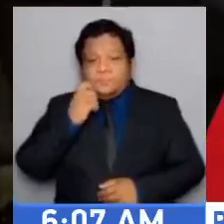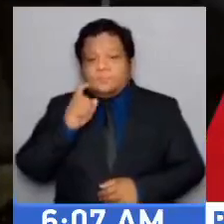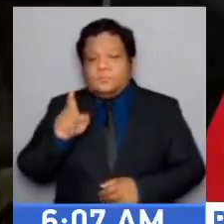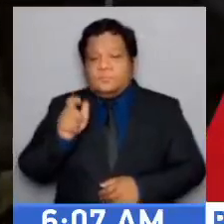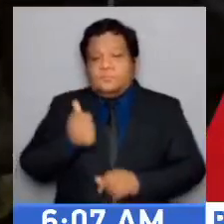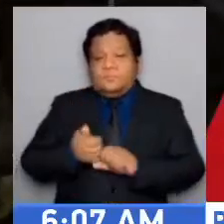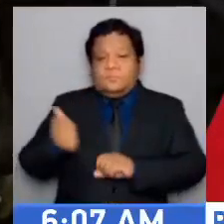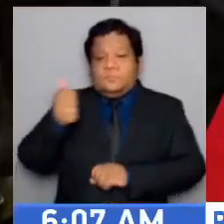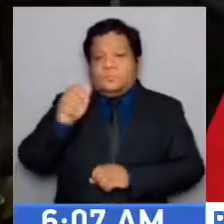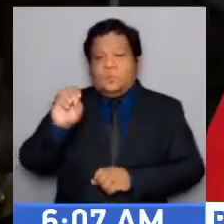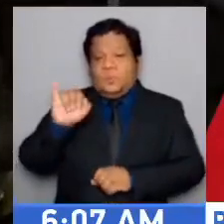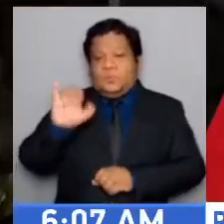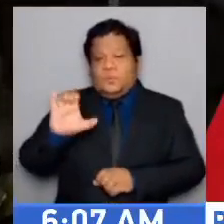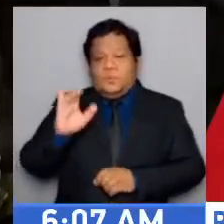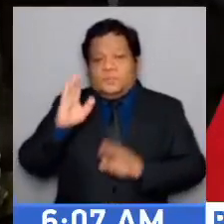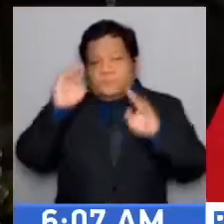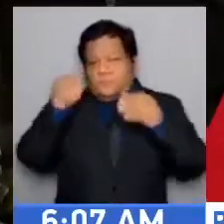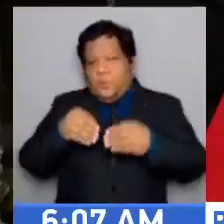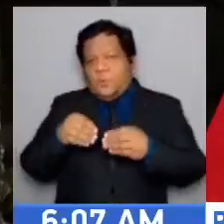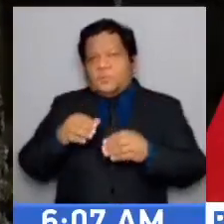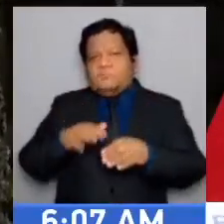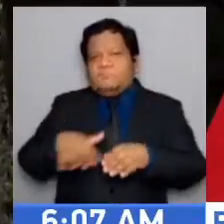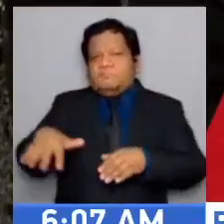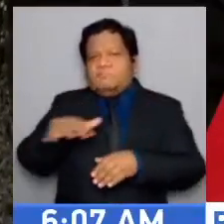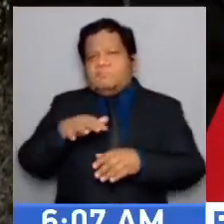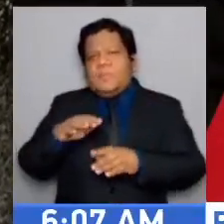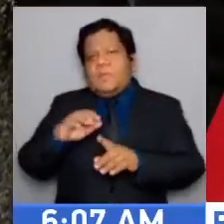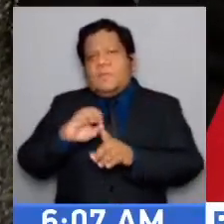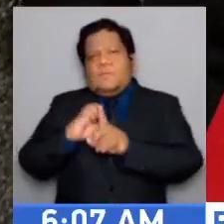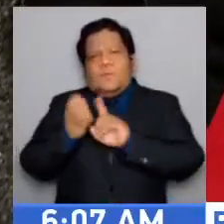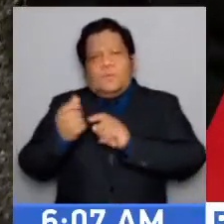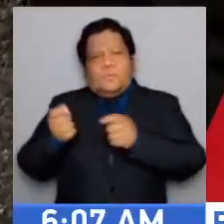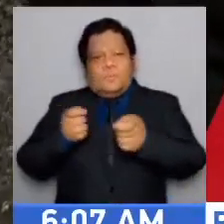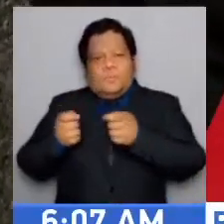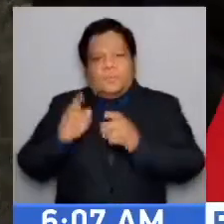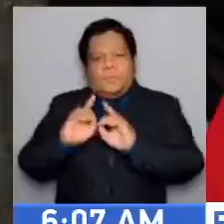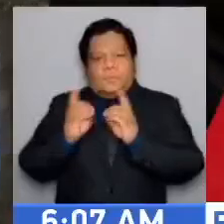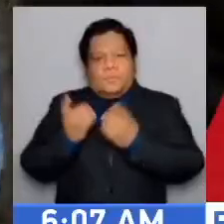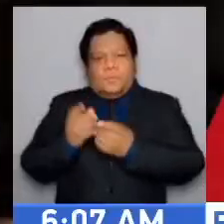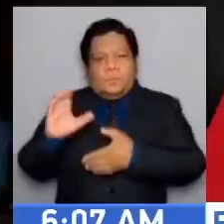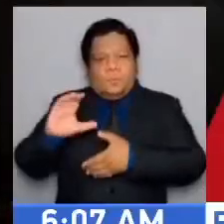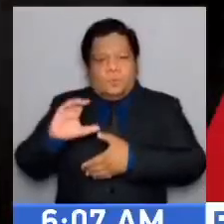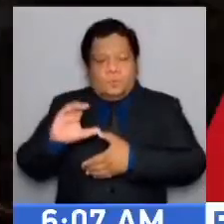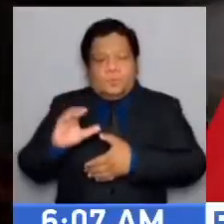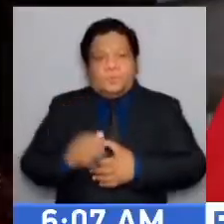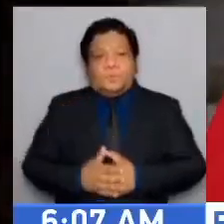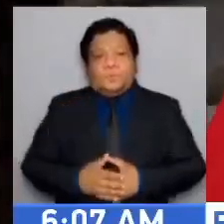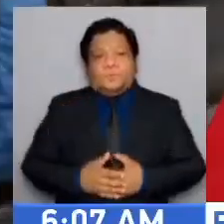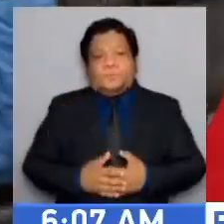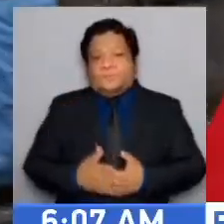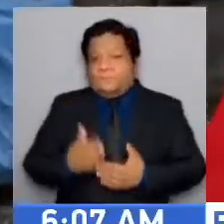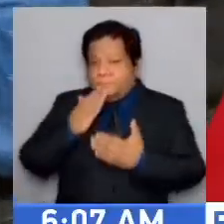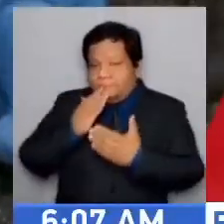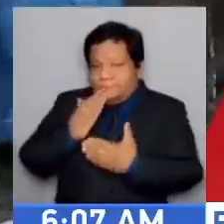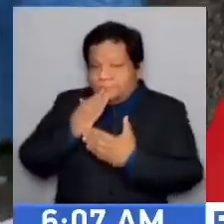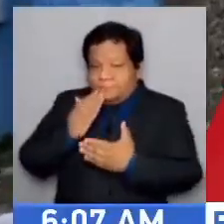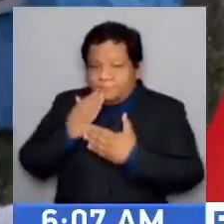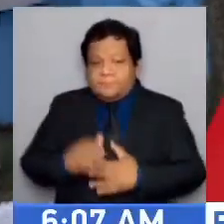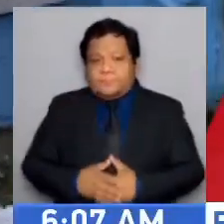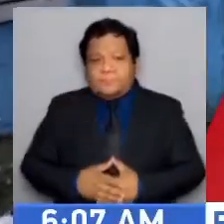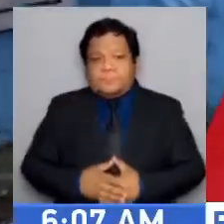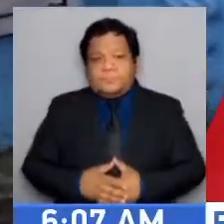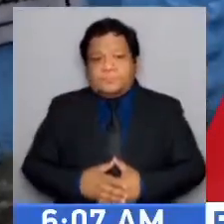City Environment Management Department na Caloocan City. Ngayon makakausap natin. Sir, thank you so much. Si Noli Estolano, ito